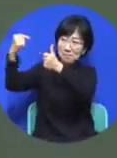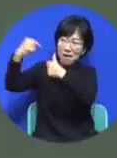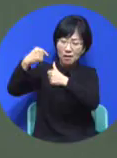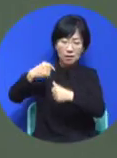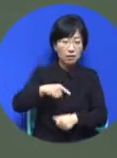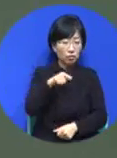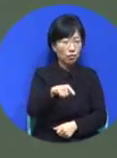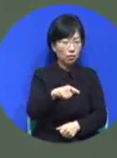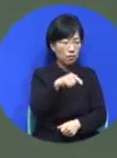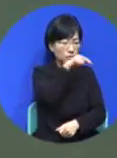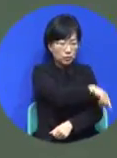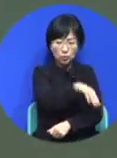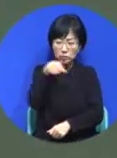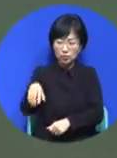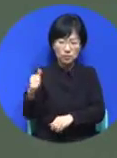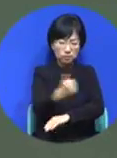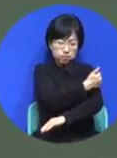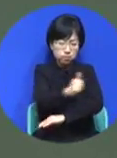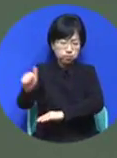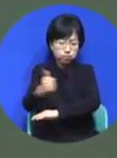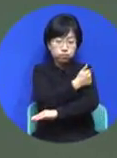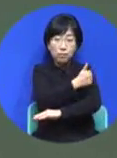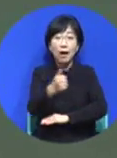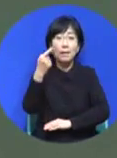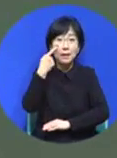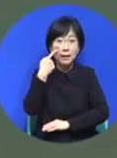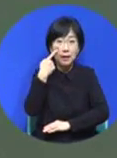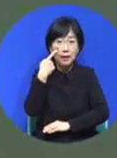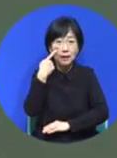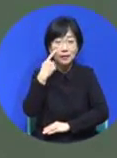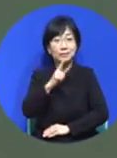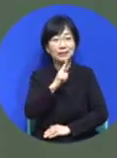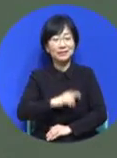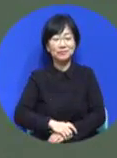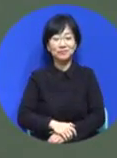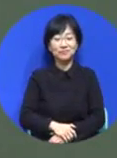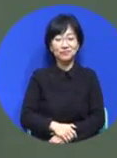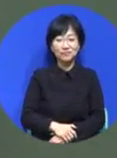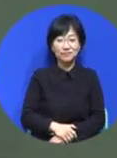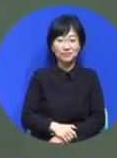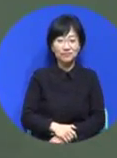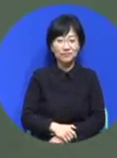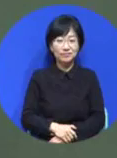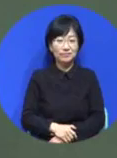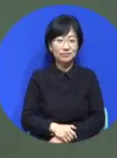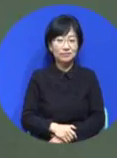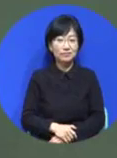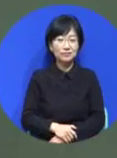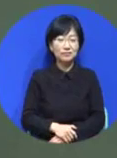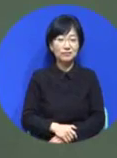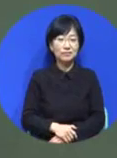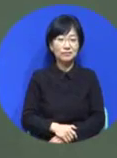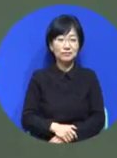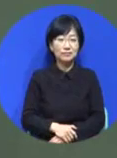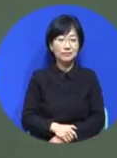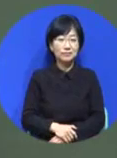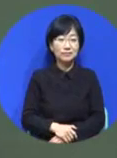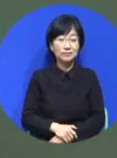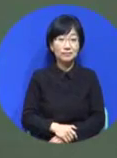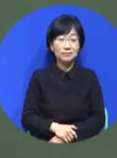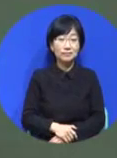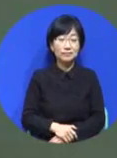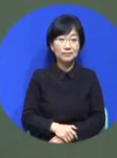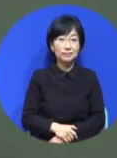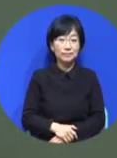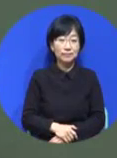just a little bit of faith. And what does God say? He tells him to go and walk the breadth and the length of the land. What else did he promise? 내가